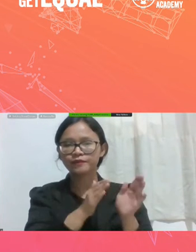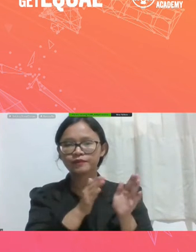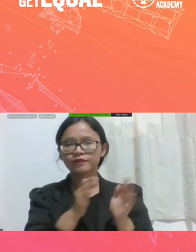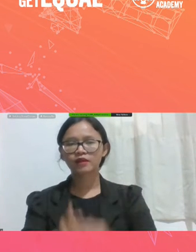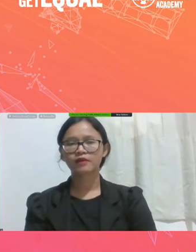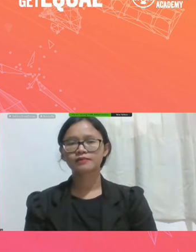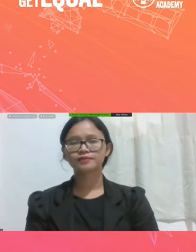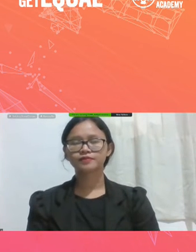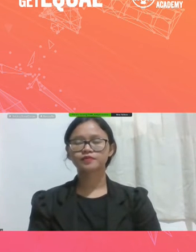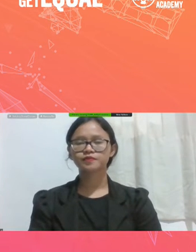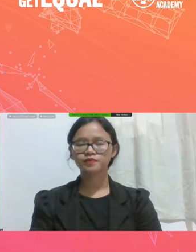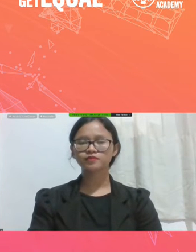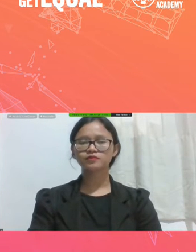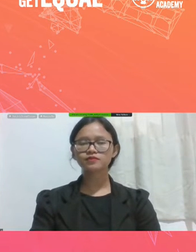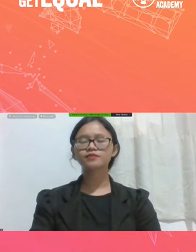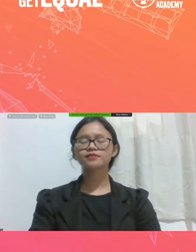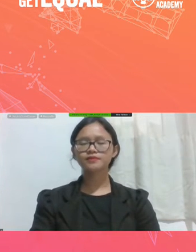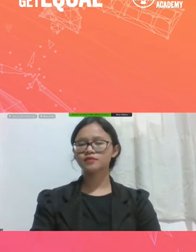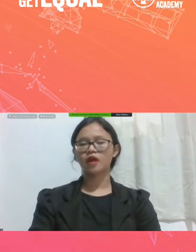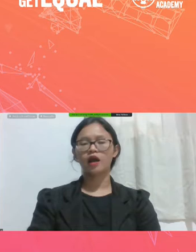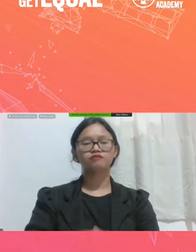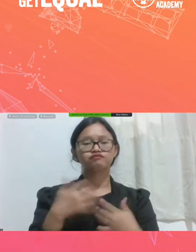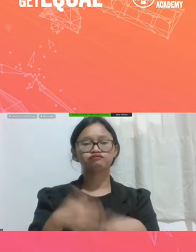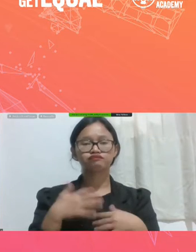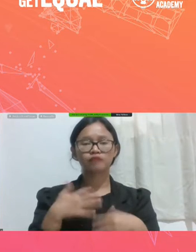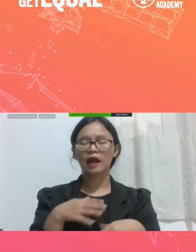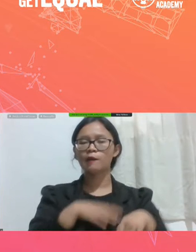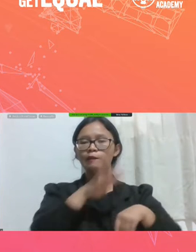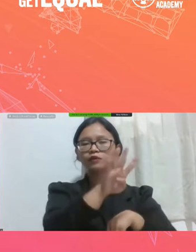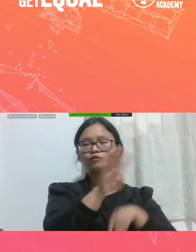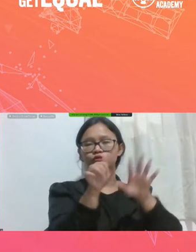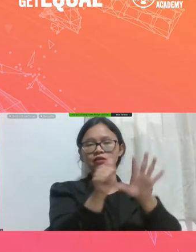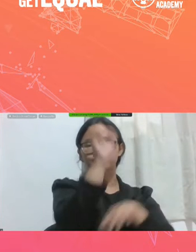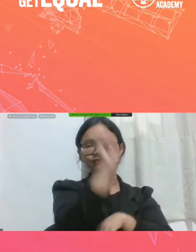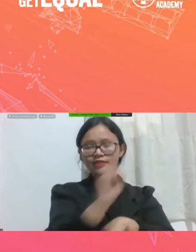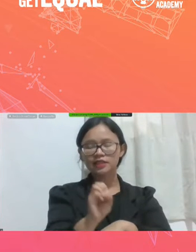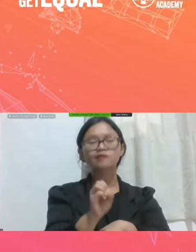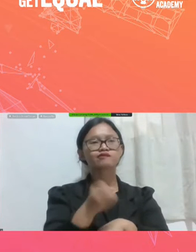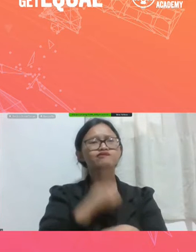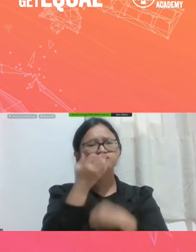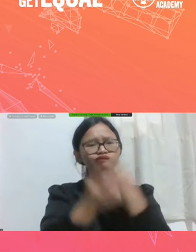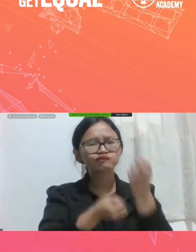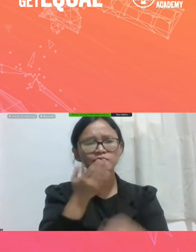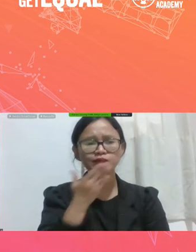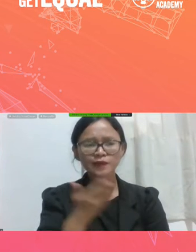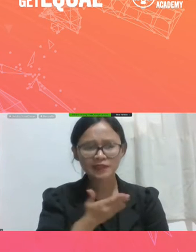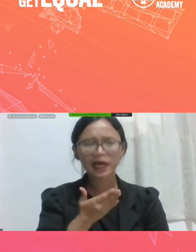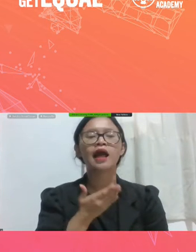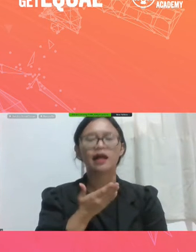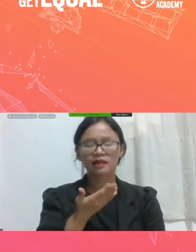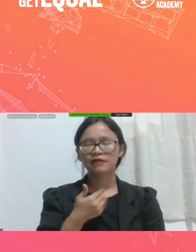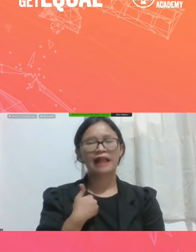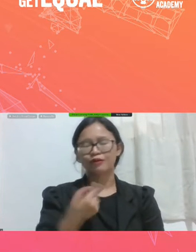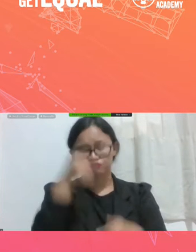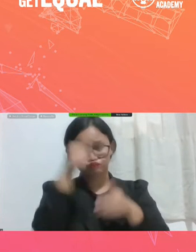Dan intensitasnya sangat tinggi ya, 46%. Ini ukurannya saya juga belum melihat detailnya,